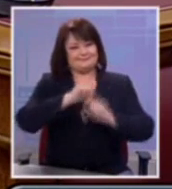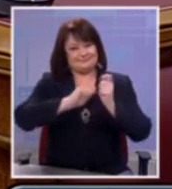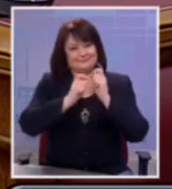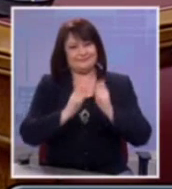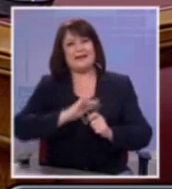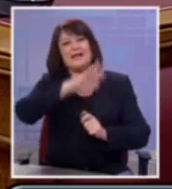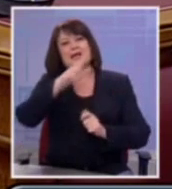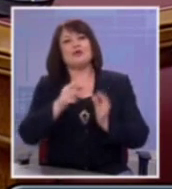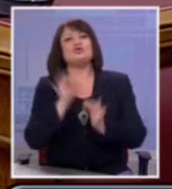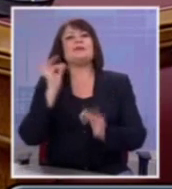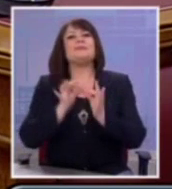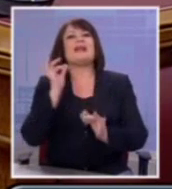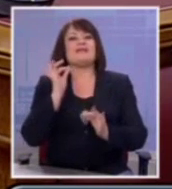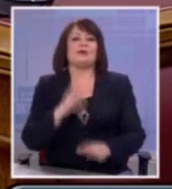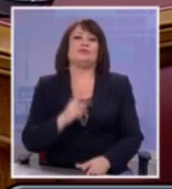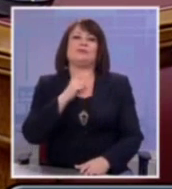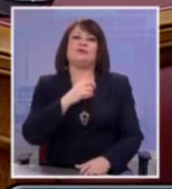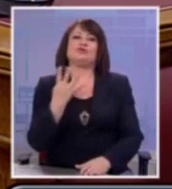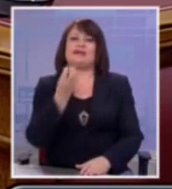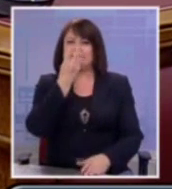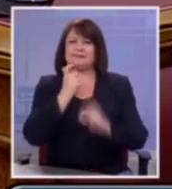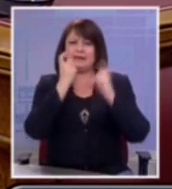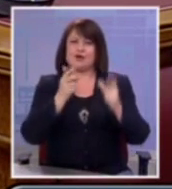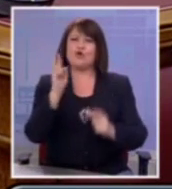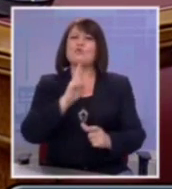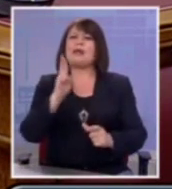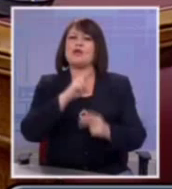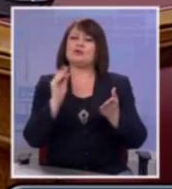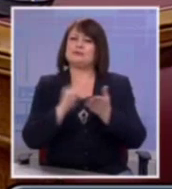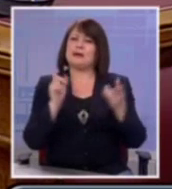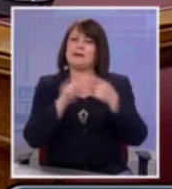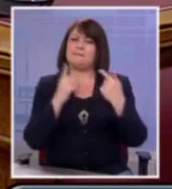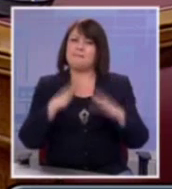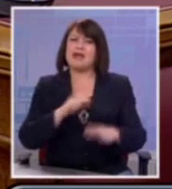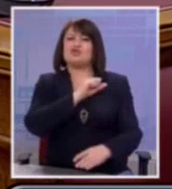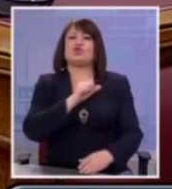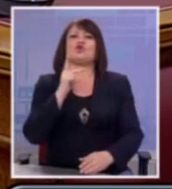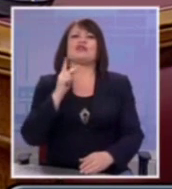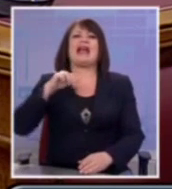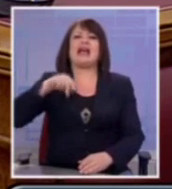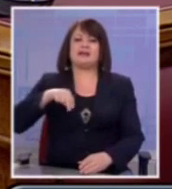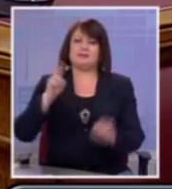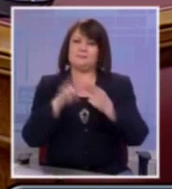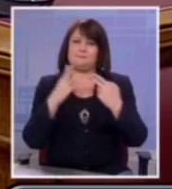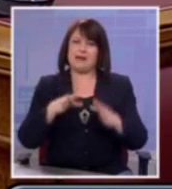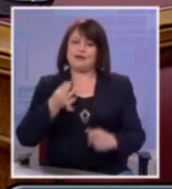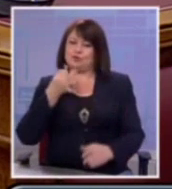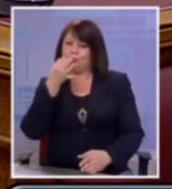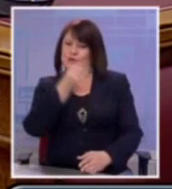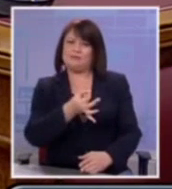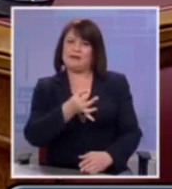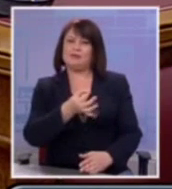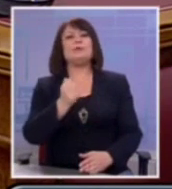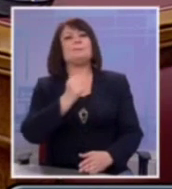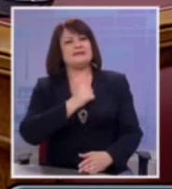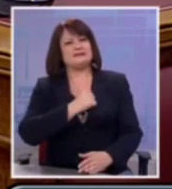μέχρι το Σεπτέμβριο. Στις 24 Μαΐου, ο Ρουμελιώτης συναντήθηκε ξανά με τον Στροσκάν και ο Στροσκάν επανέλαβε την πίστη του